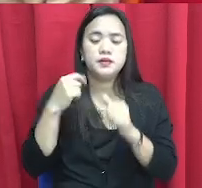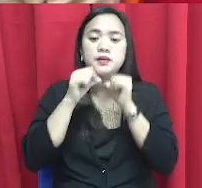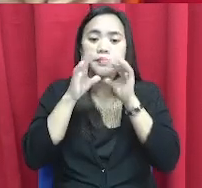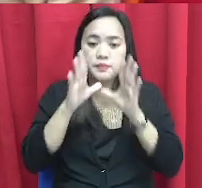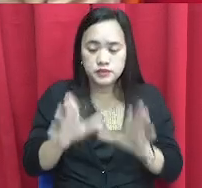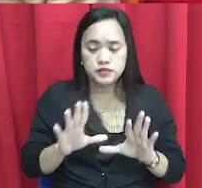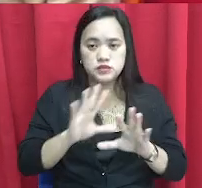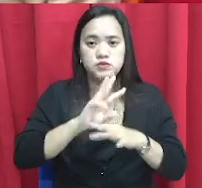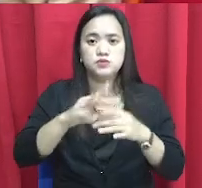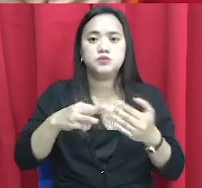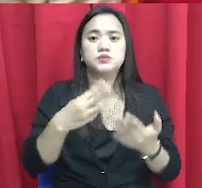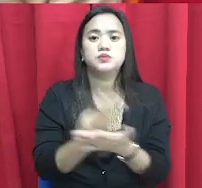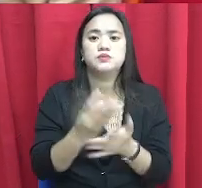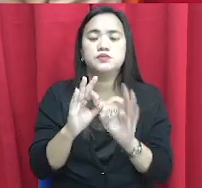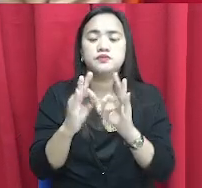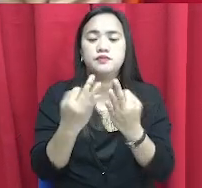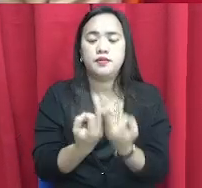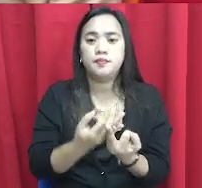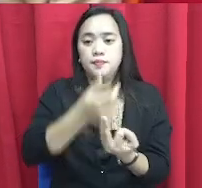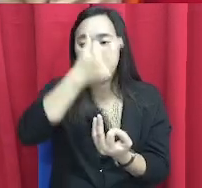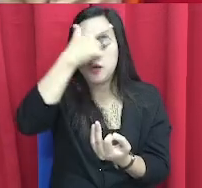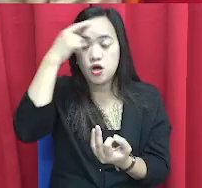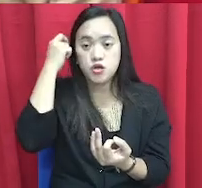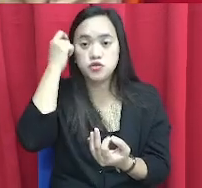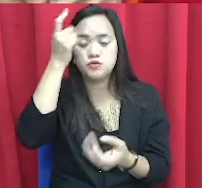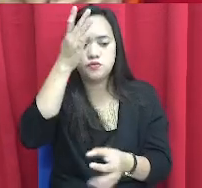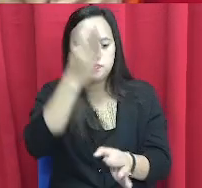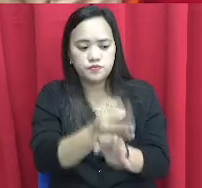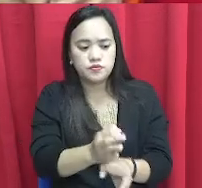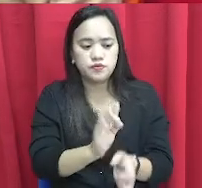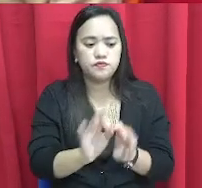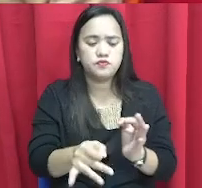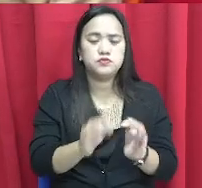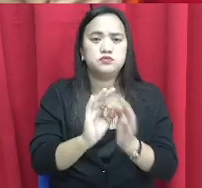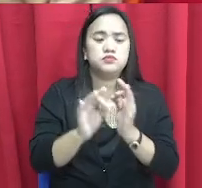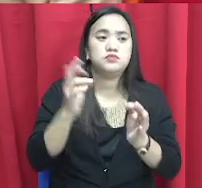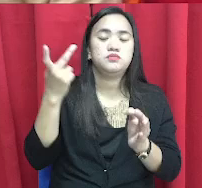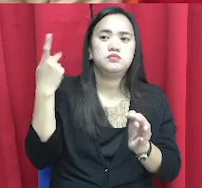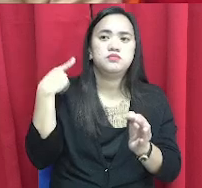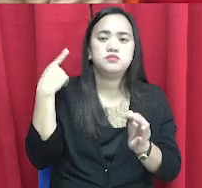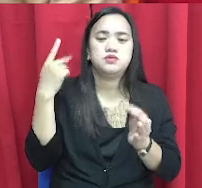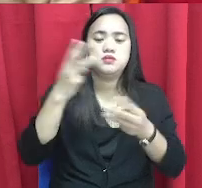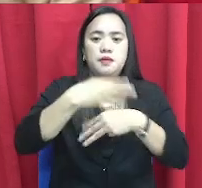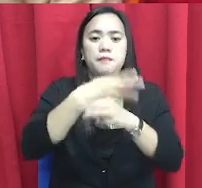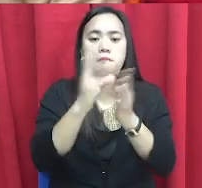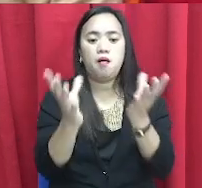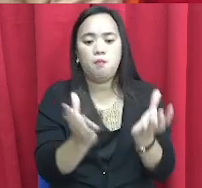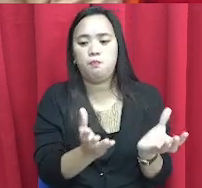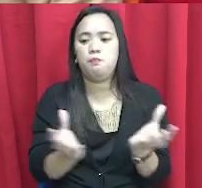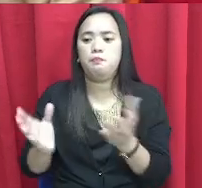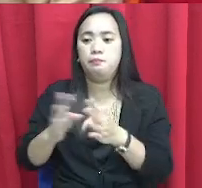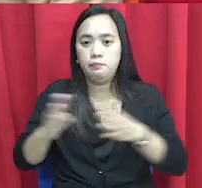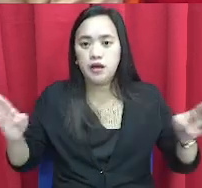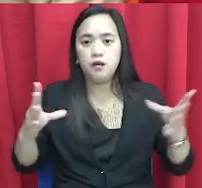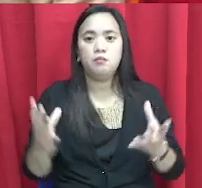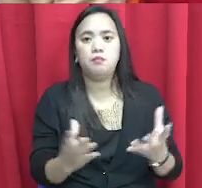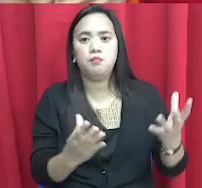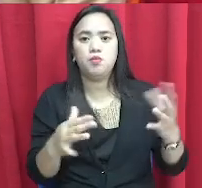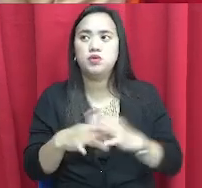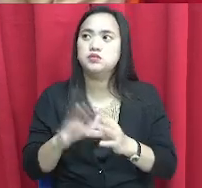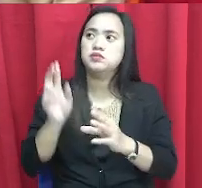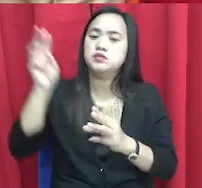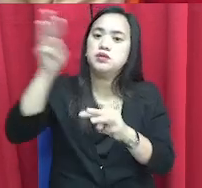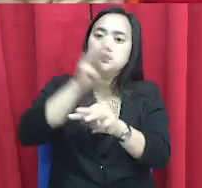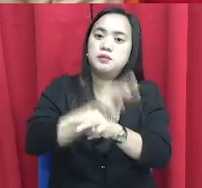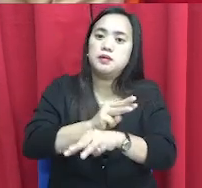yung anak niya bakit nanampalataya siya sa Diyos gusto niyung Gumawa ka ng arko sa taas ng tuktok ng bundok eh talagang Kahit naman